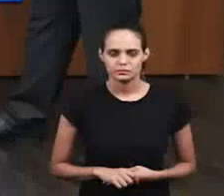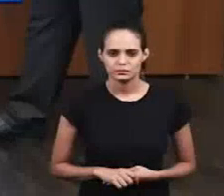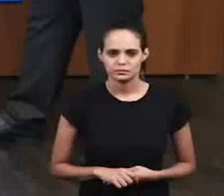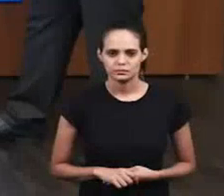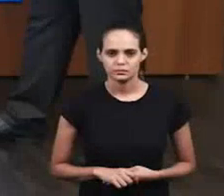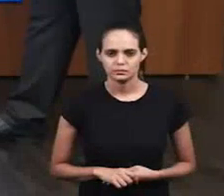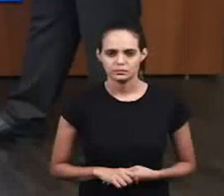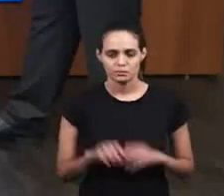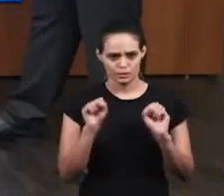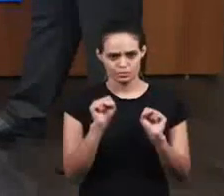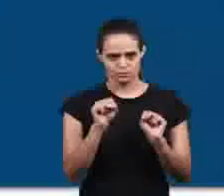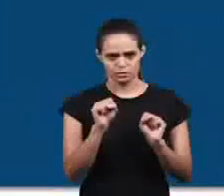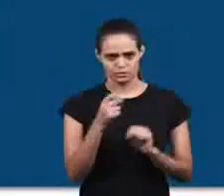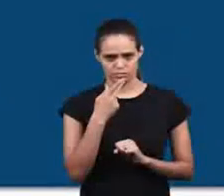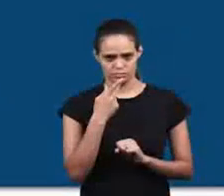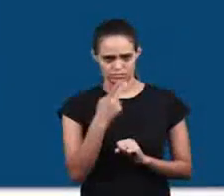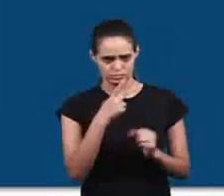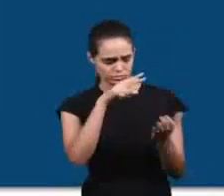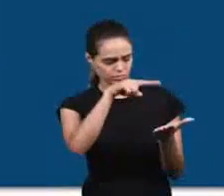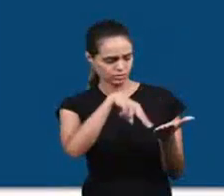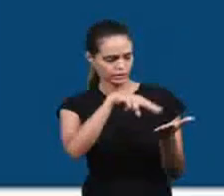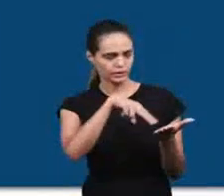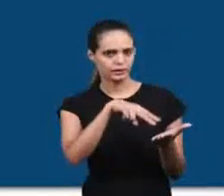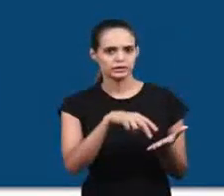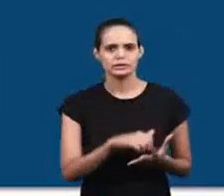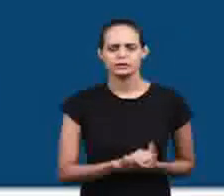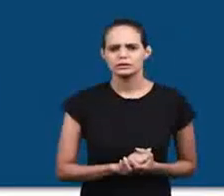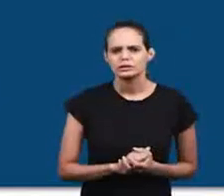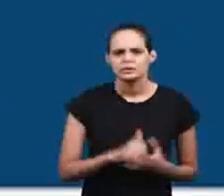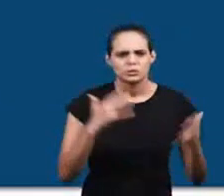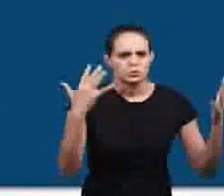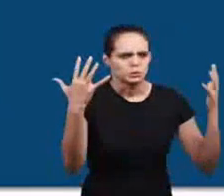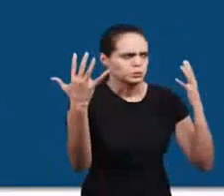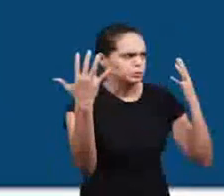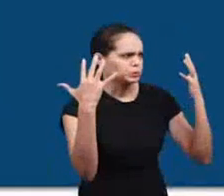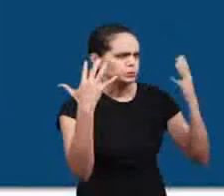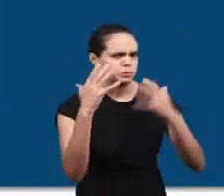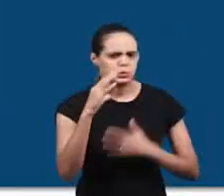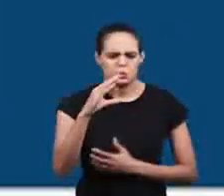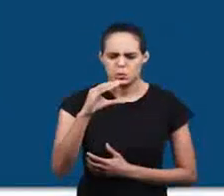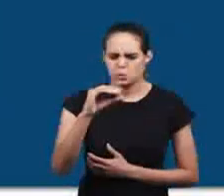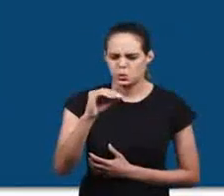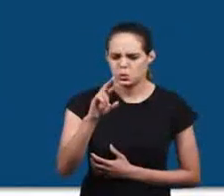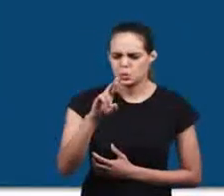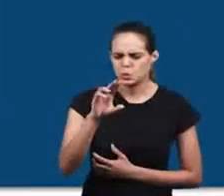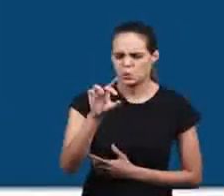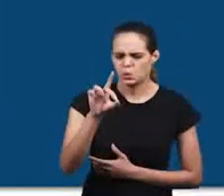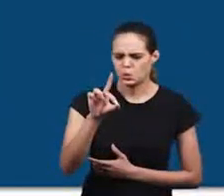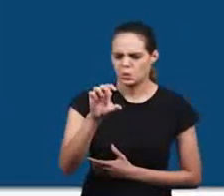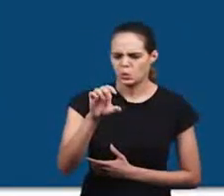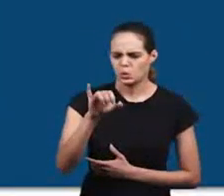prophezeit, über die Verzweiflung, über die Bedürfnisse des Menschen und der Bedürfnisse seiner